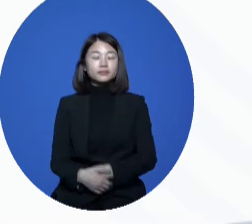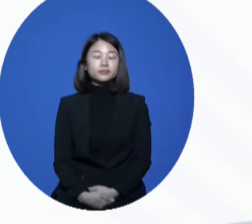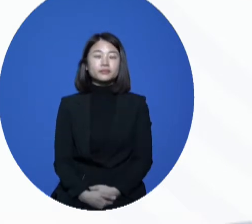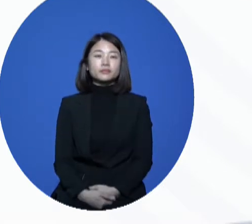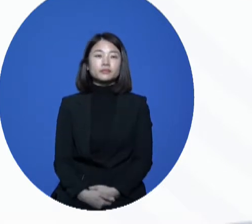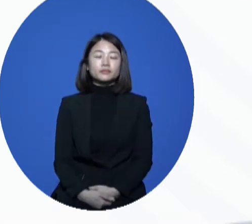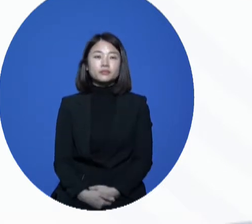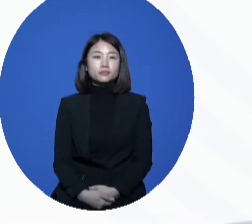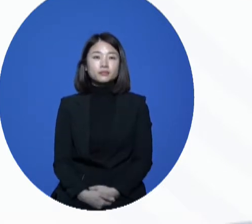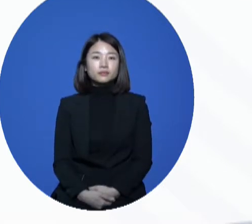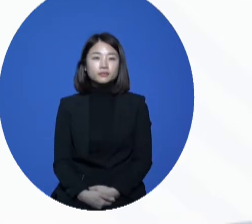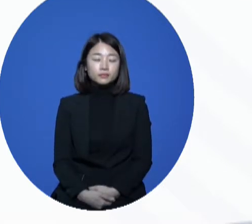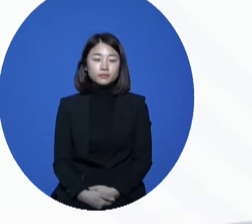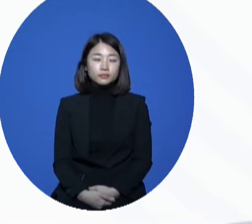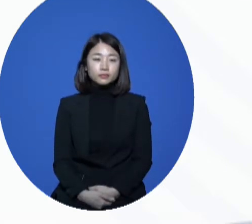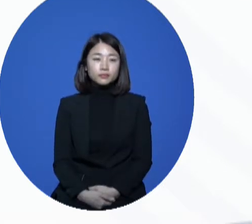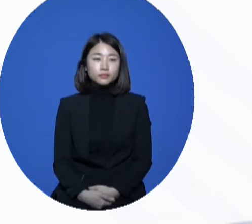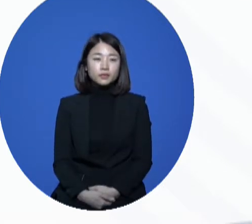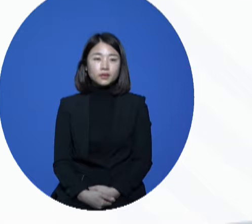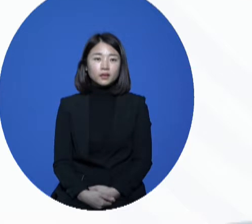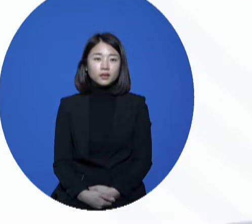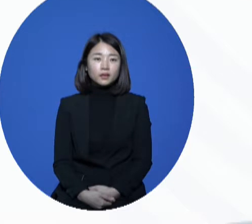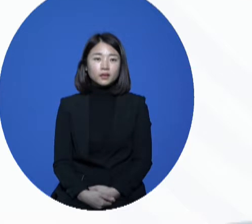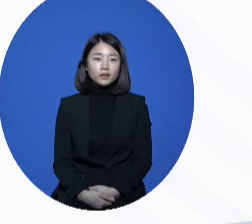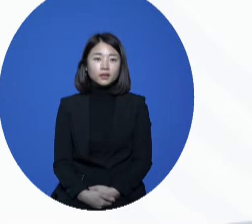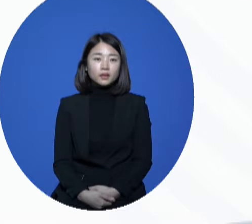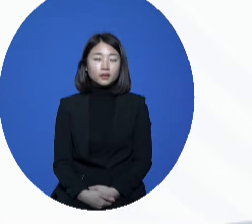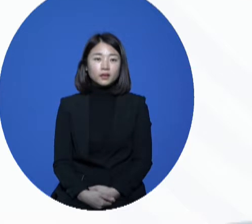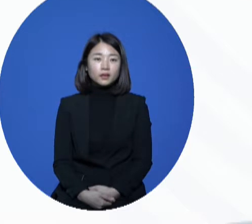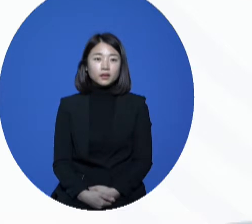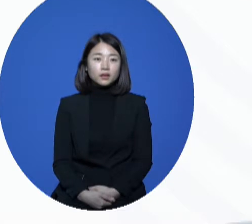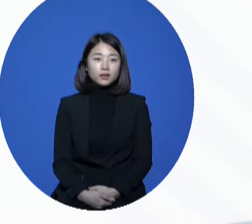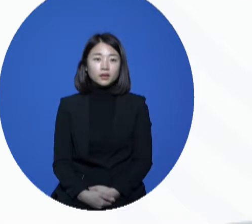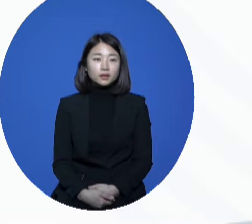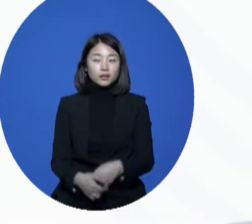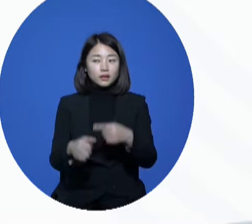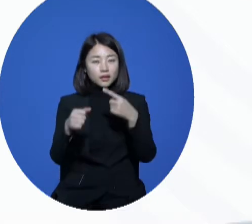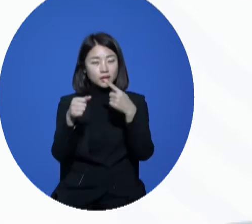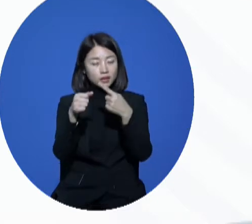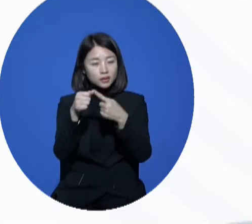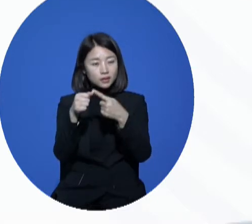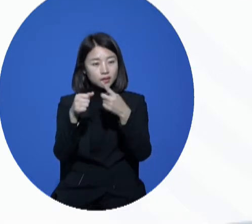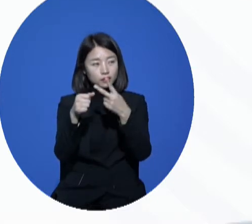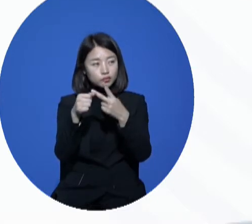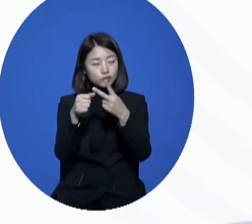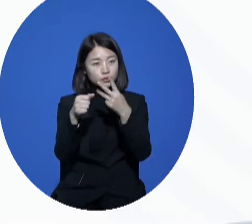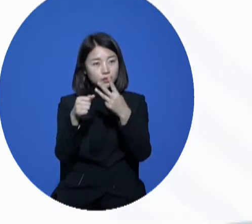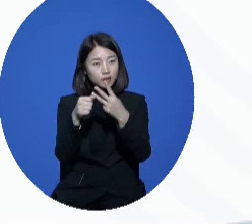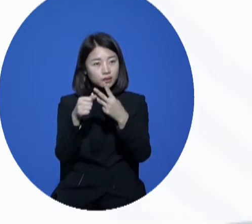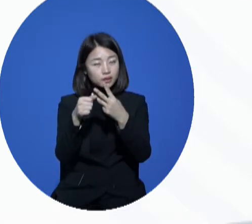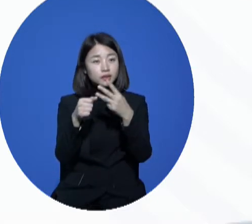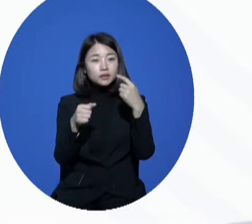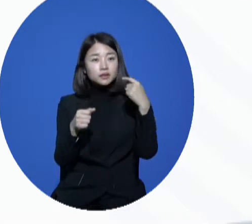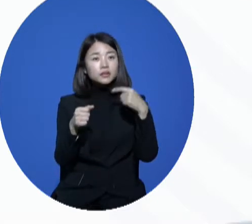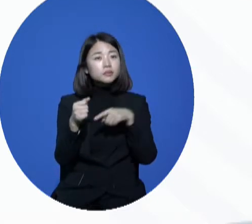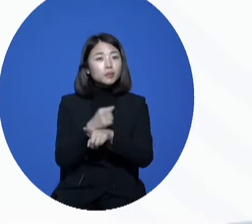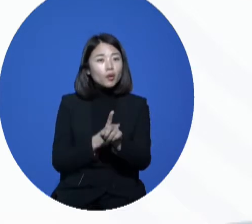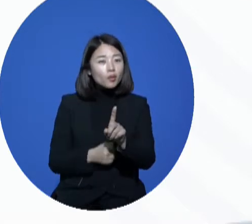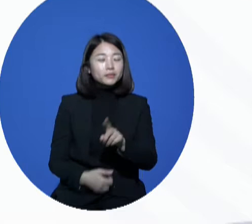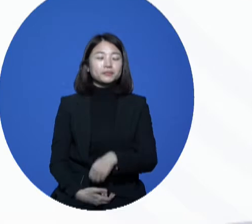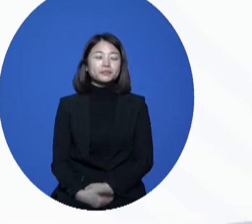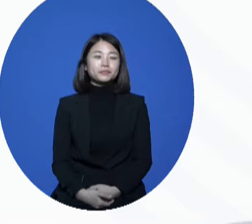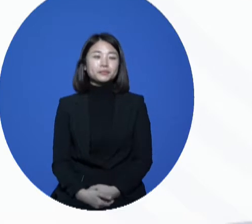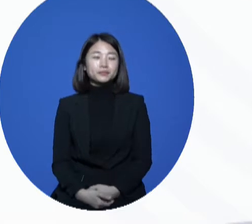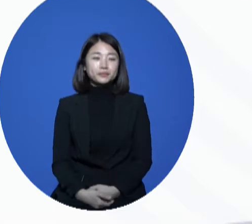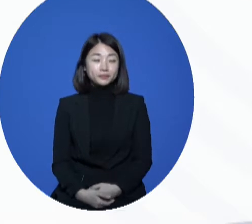그리고 여기에는 세 가지 의미가 있는 시사점이 있습니다. 첫